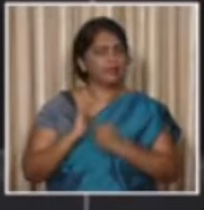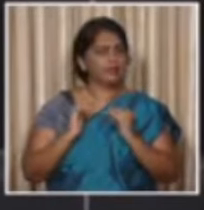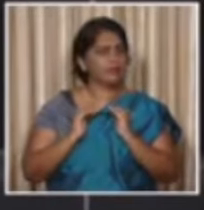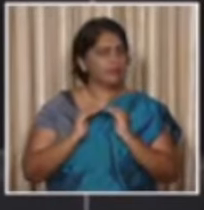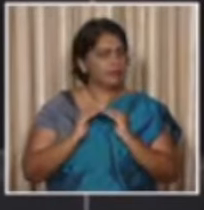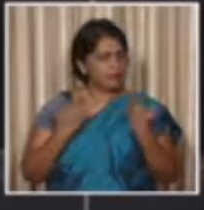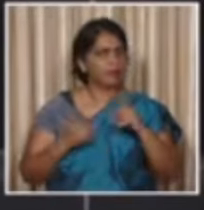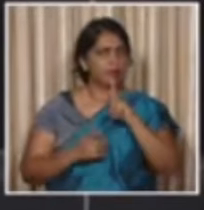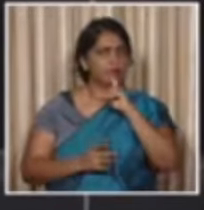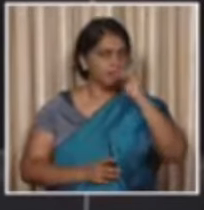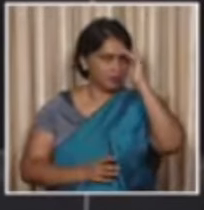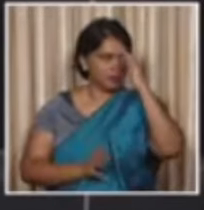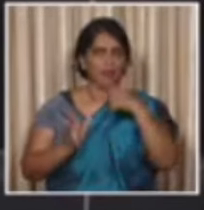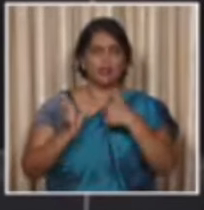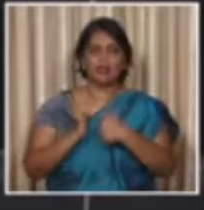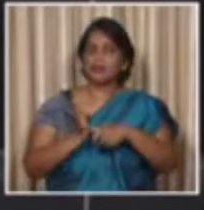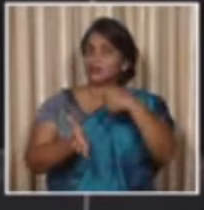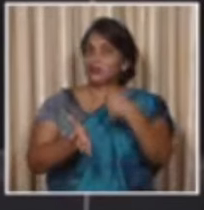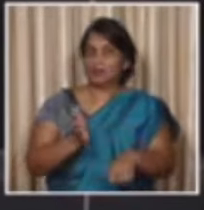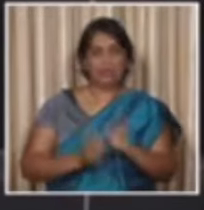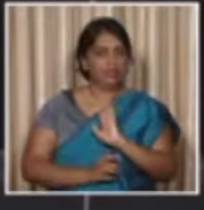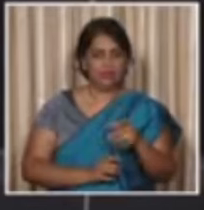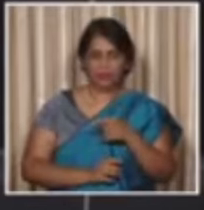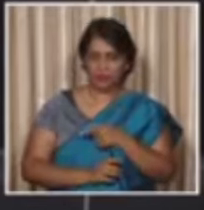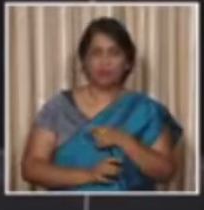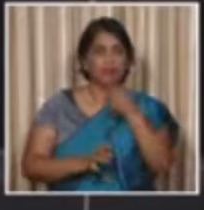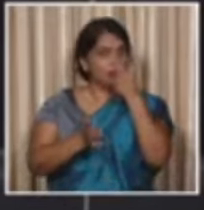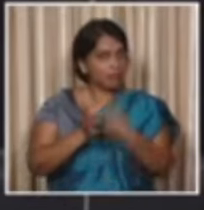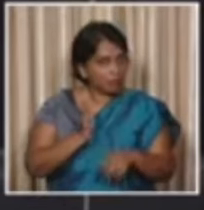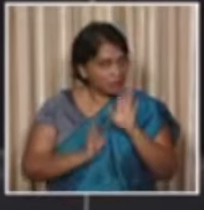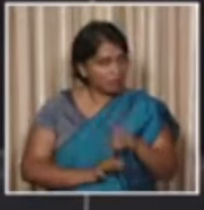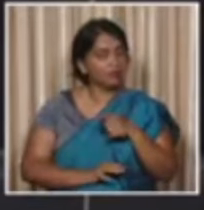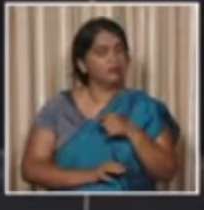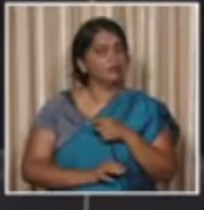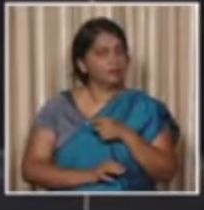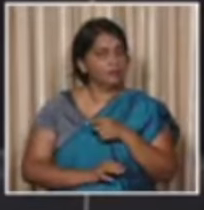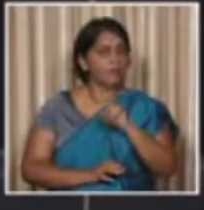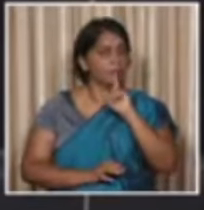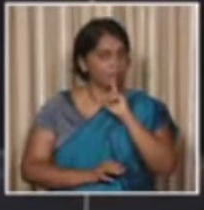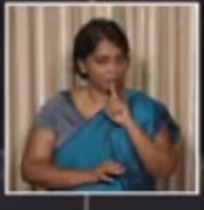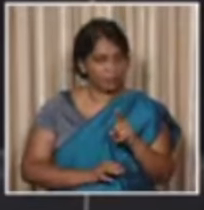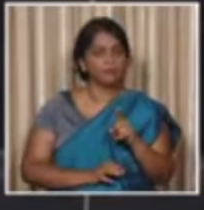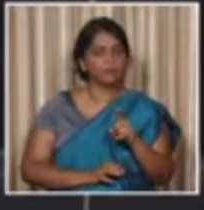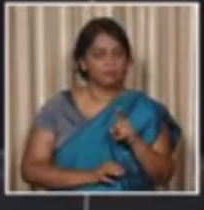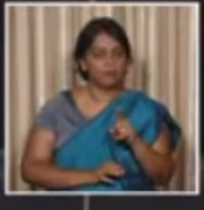ලෙස කතානායකතුමා පනතක් අත්සන් කරන්නේ නැහැ. අත්සන් කරනවා කියලා